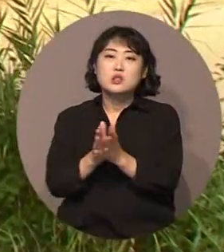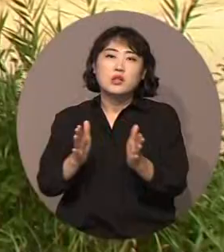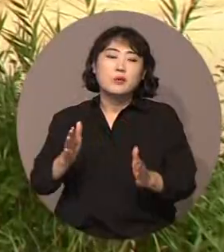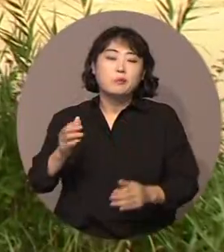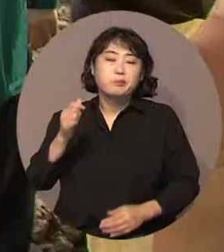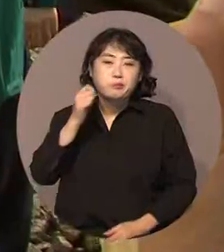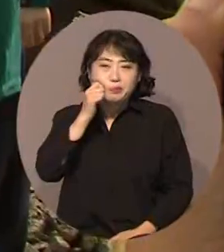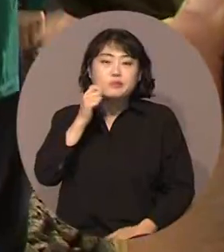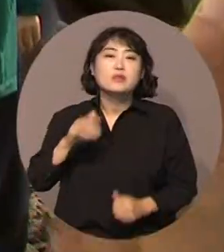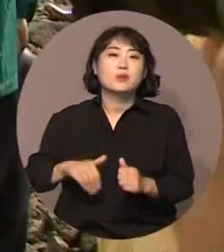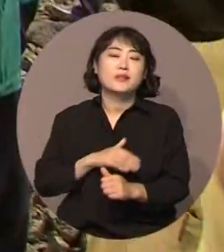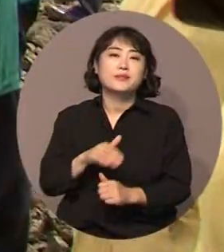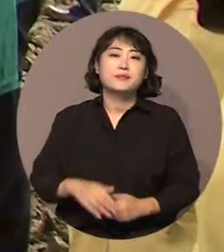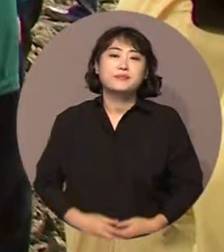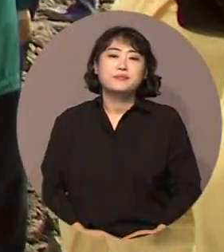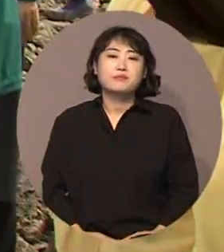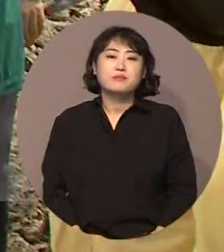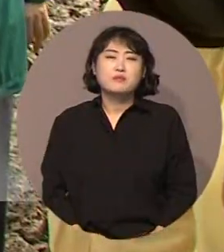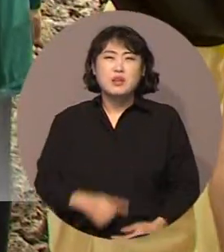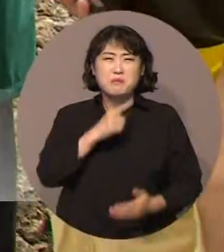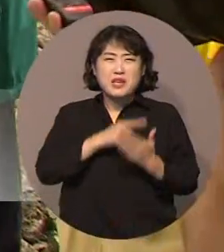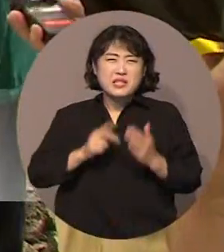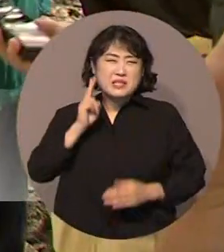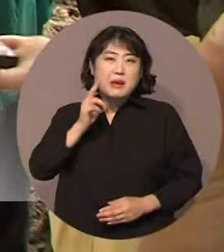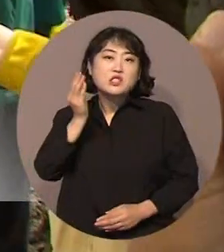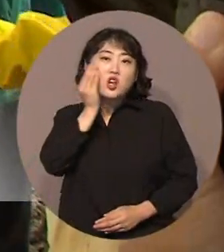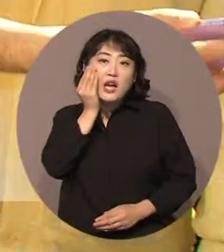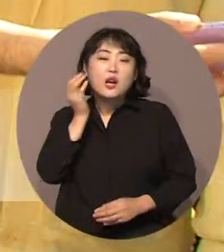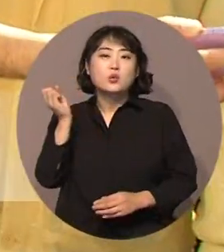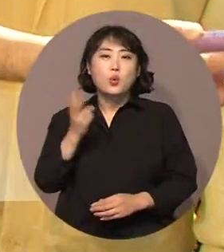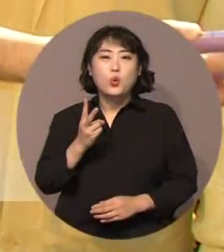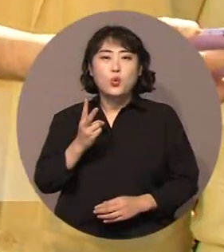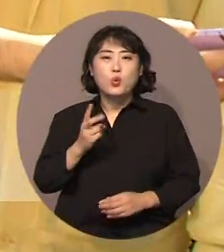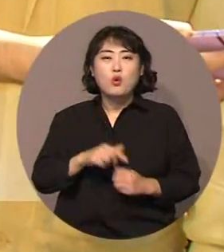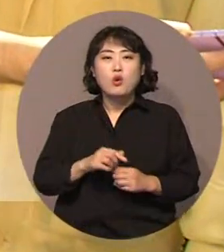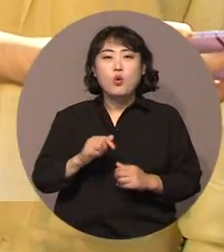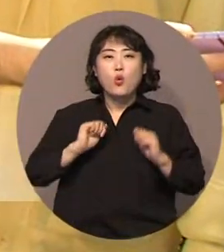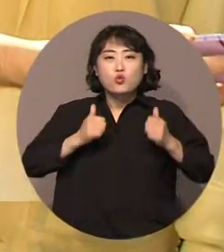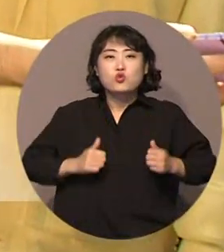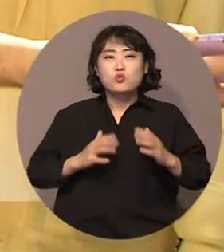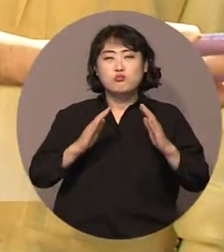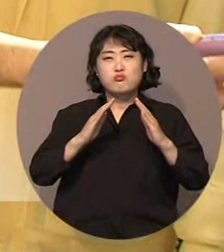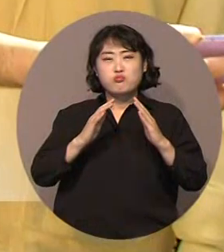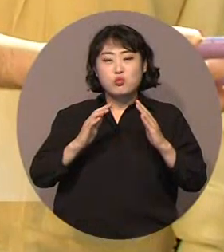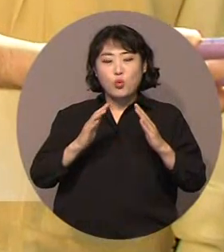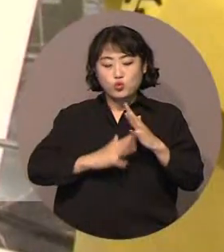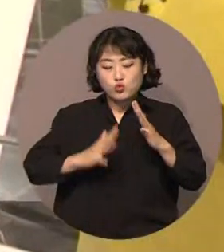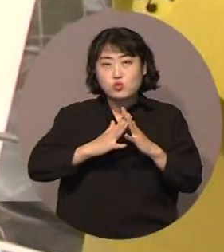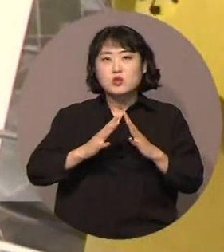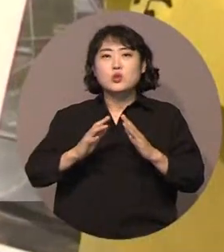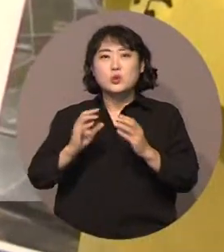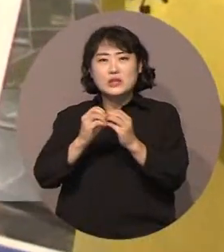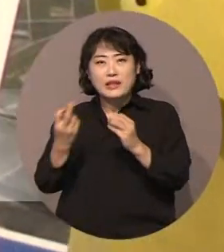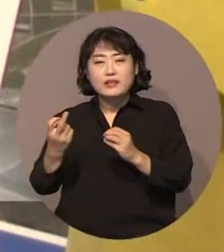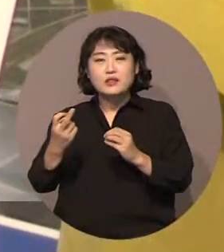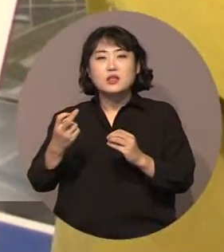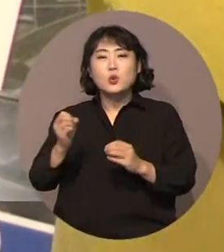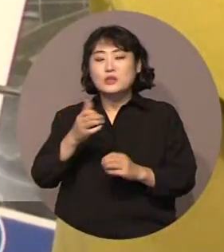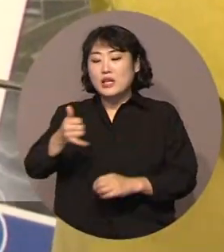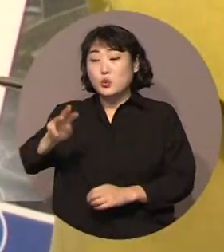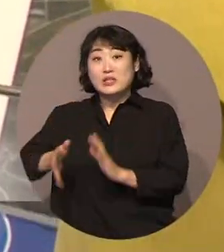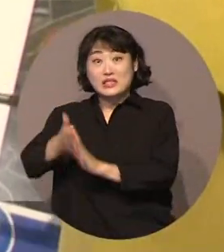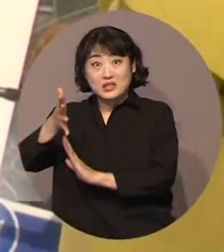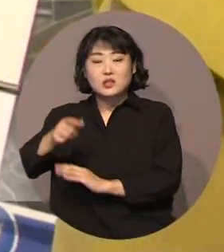상황입니다. 그나마 피해가 극심한 청양을 비롯해 공주와 부여, 논산 등 충남 4개 시군과 세종시가